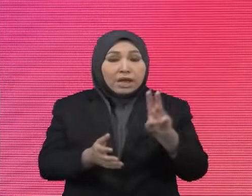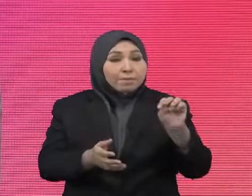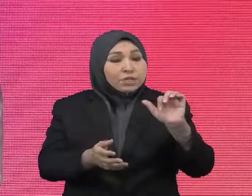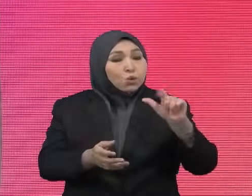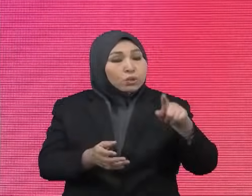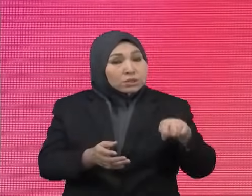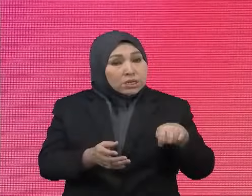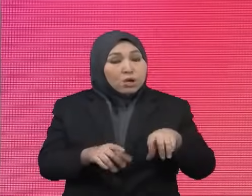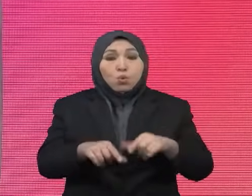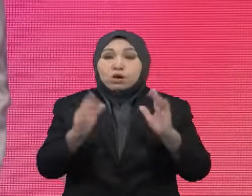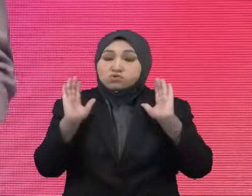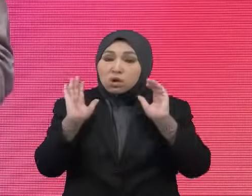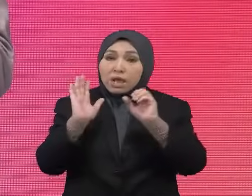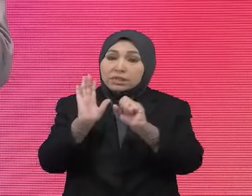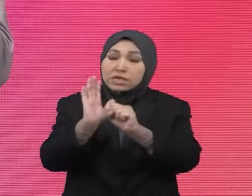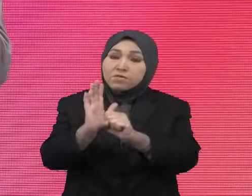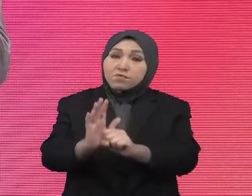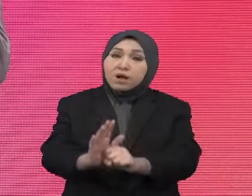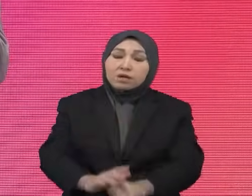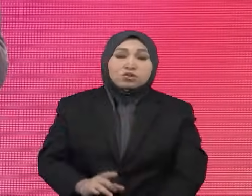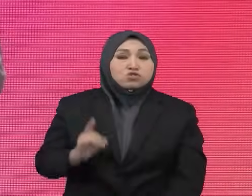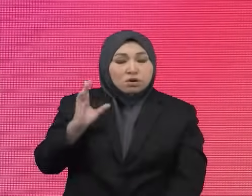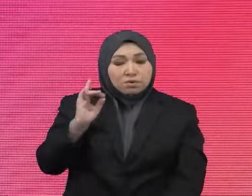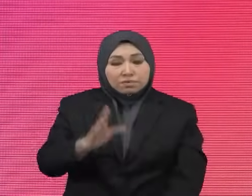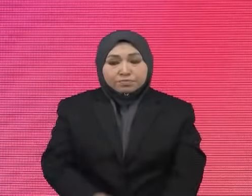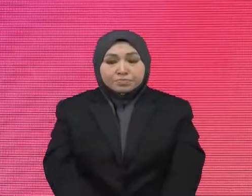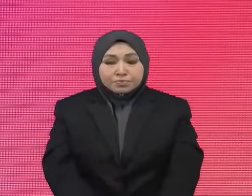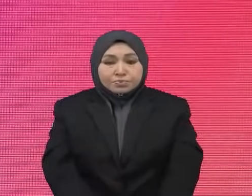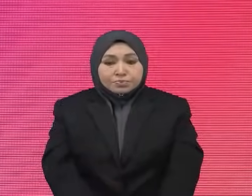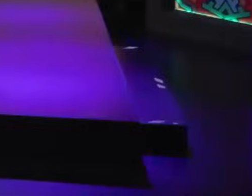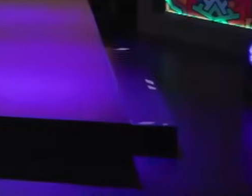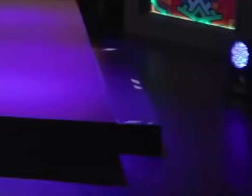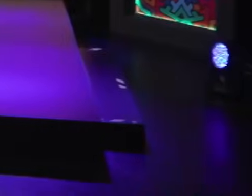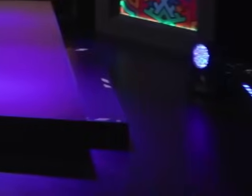Quran Time, Quran Salat Infak.